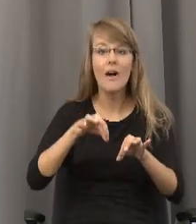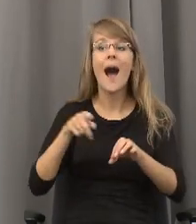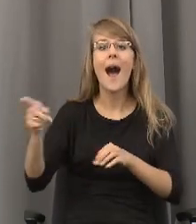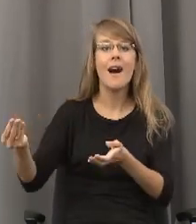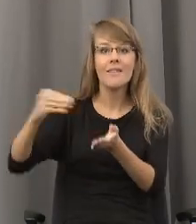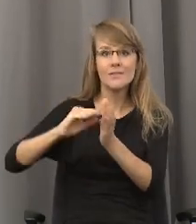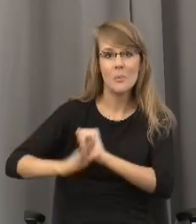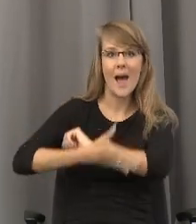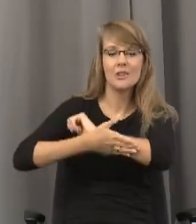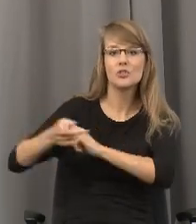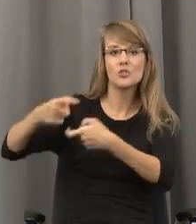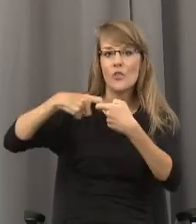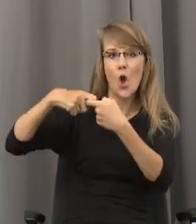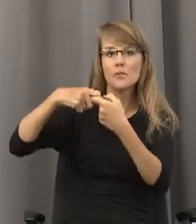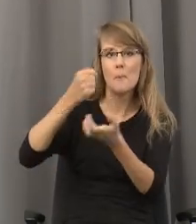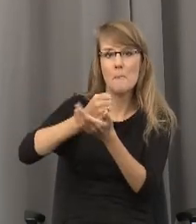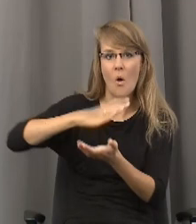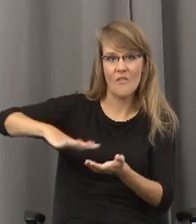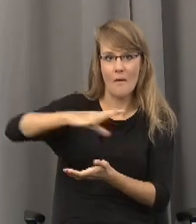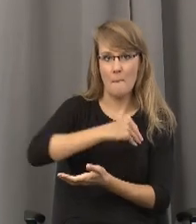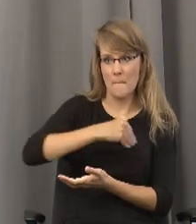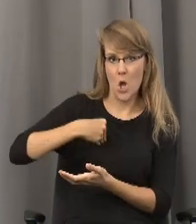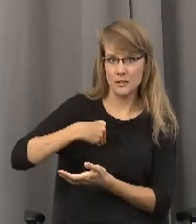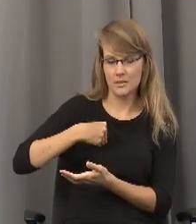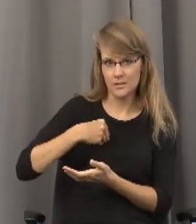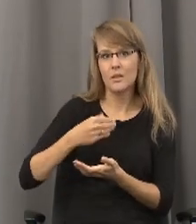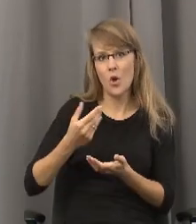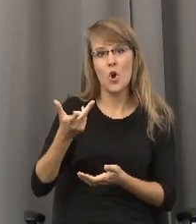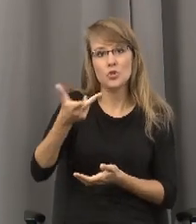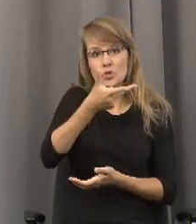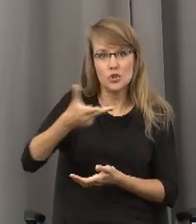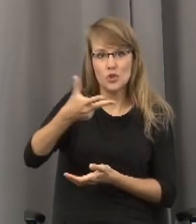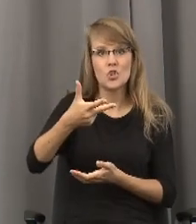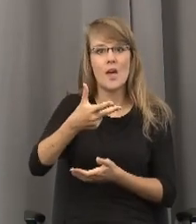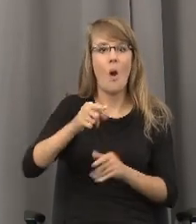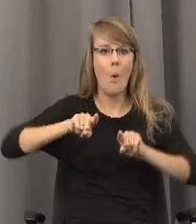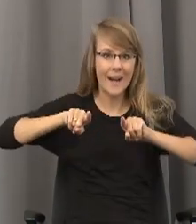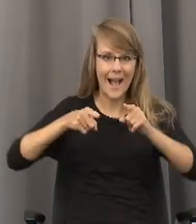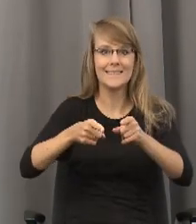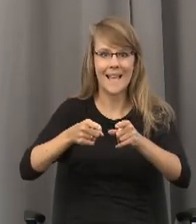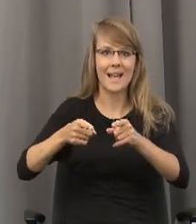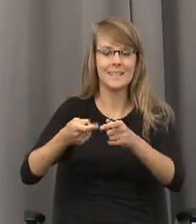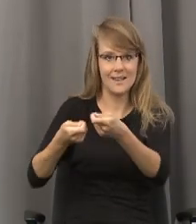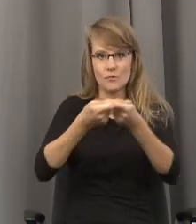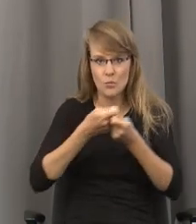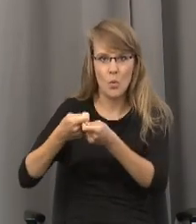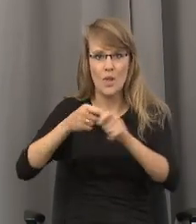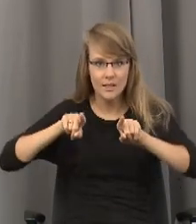Powiatów Polskich. Także trzy organizacje, które są współorganizatorem dzisiejszej